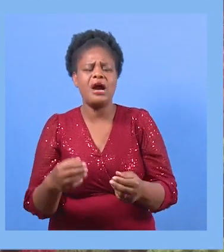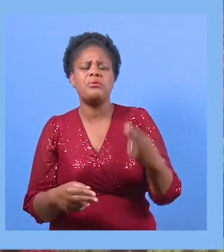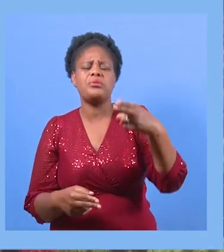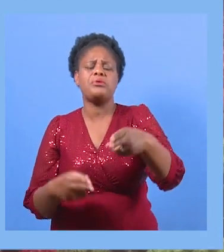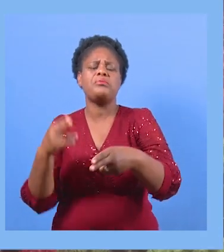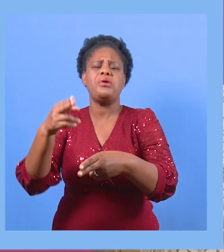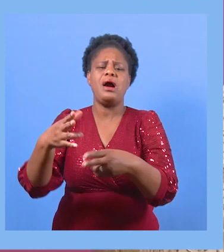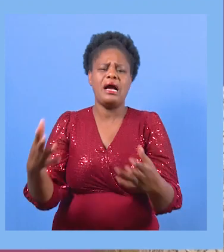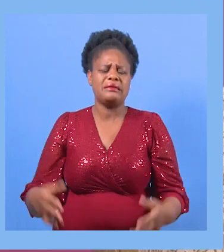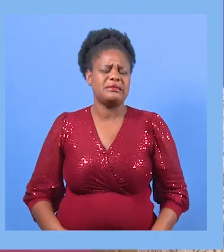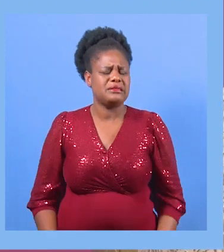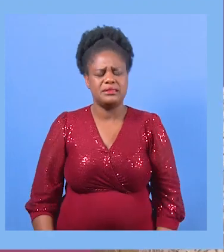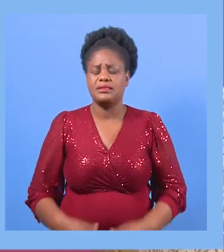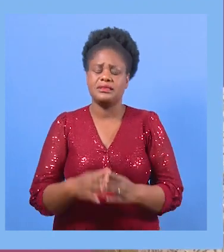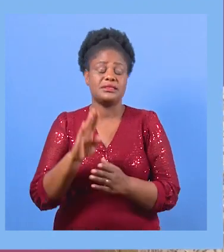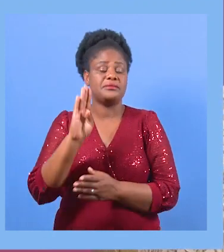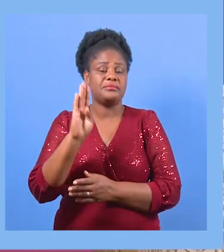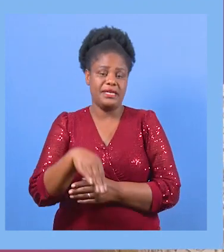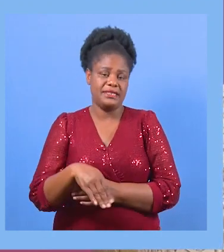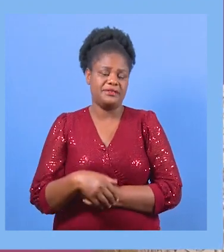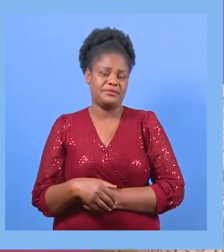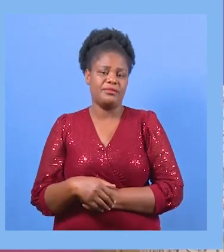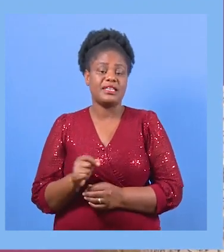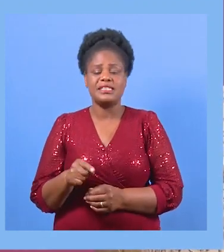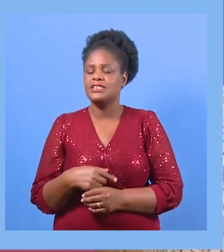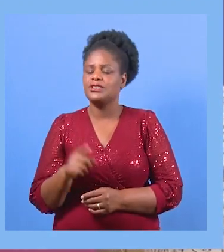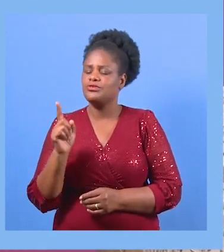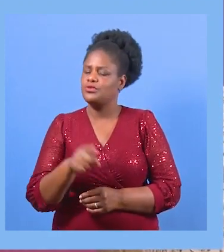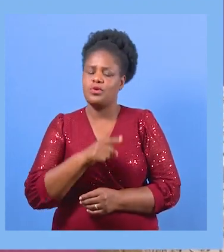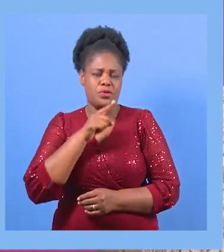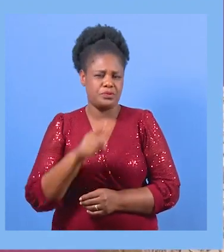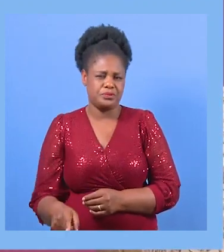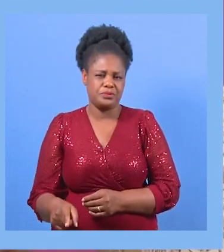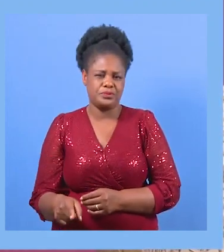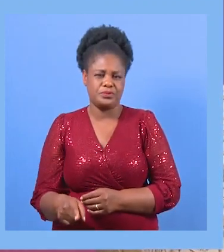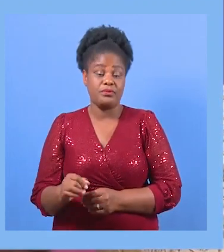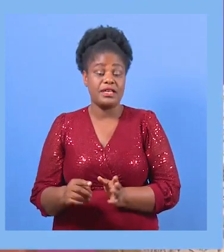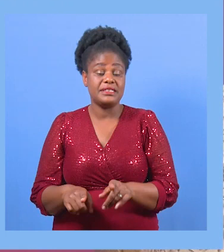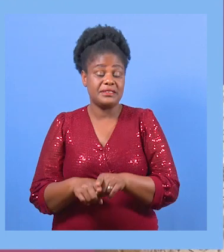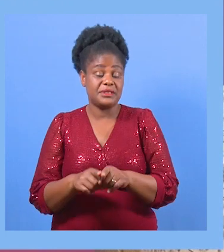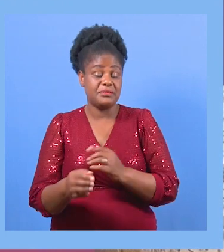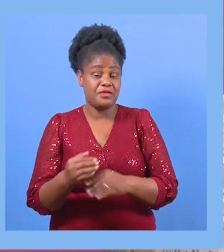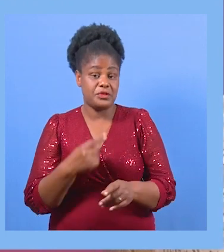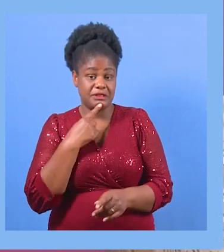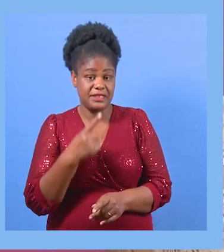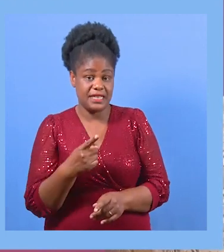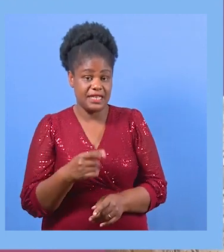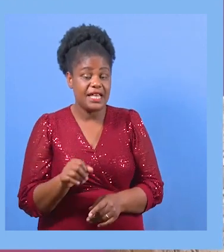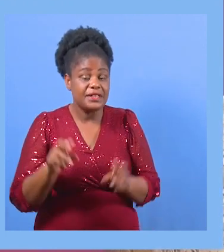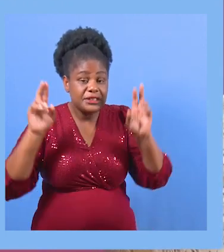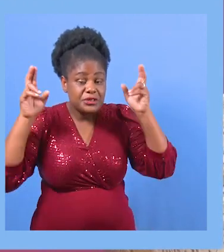Zvinhu kwazvo here zvinezvi? Dr. Chisamba, izvi havisi zvinhu kwazvo, nenhau yekuti sezvandambotaura kumashure,